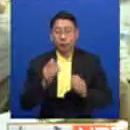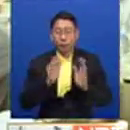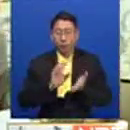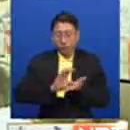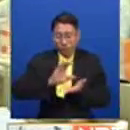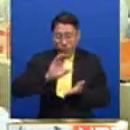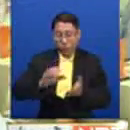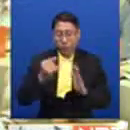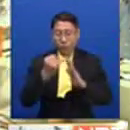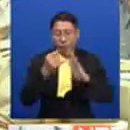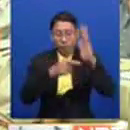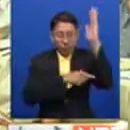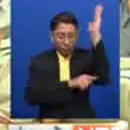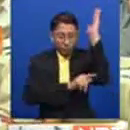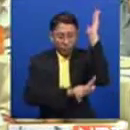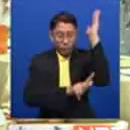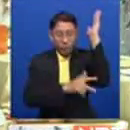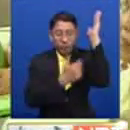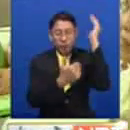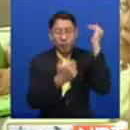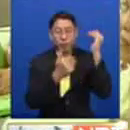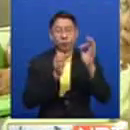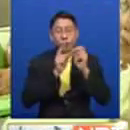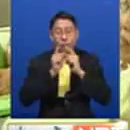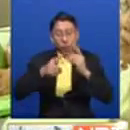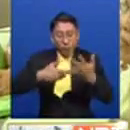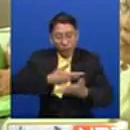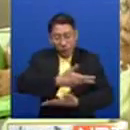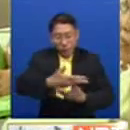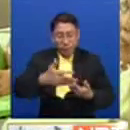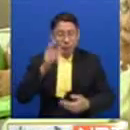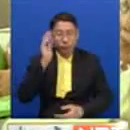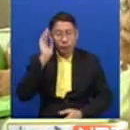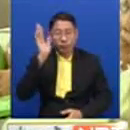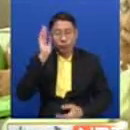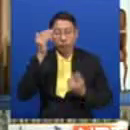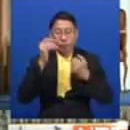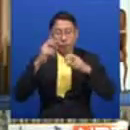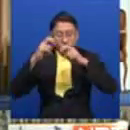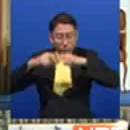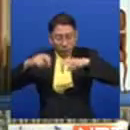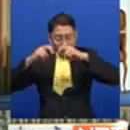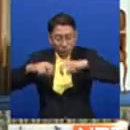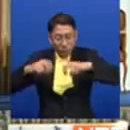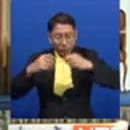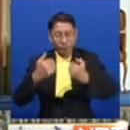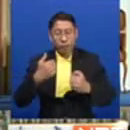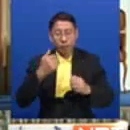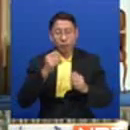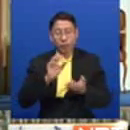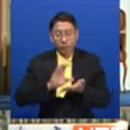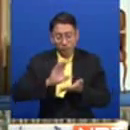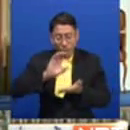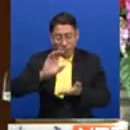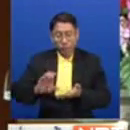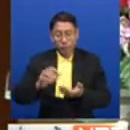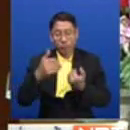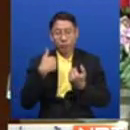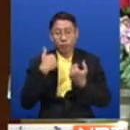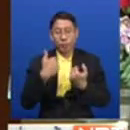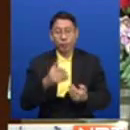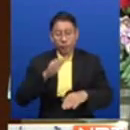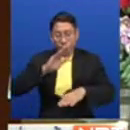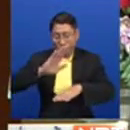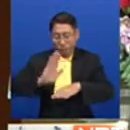งทุนในจังหวัดภูเก็ตเป็นเวทีเสวนาบรรยายจากนักวิเคราะห์และนักกลยุทธ์การลงทุนที่มีความ